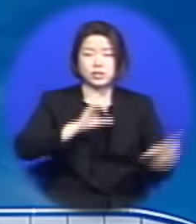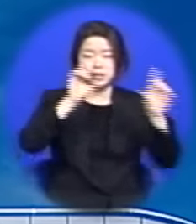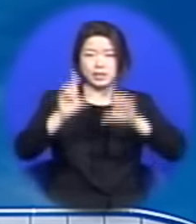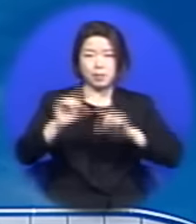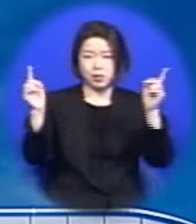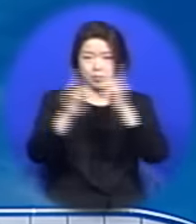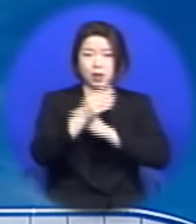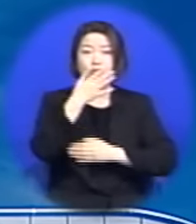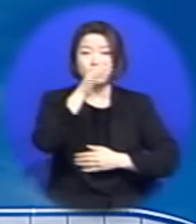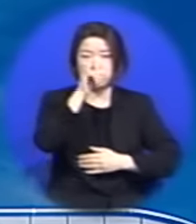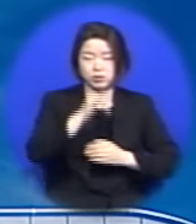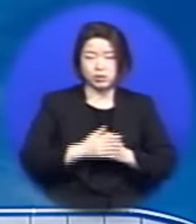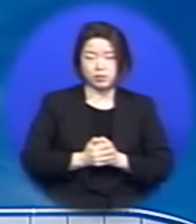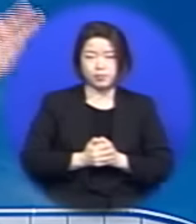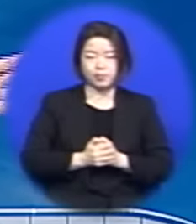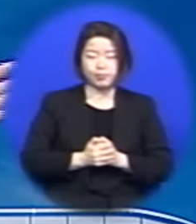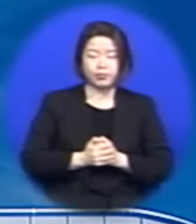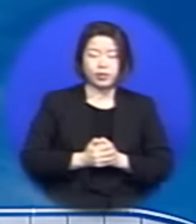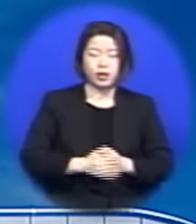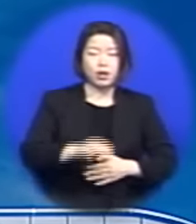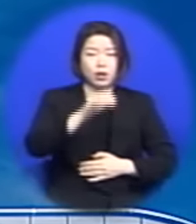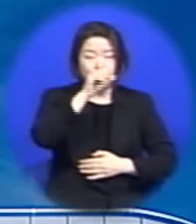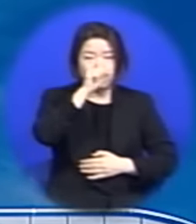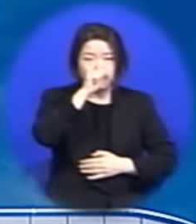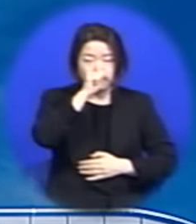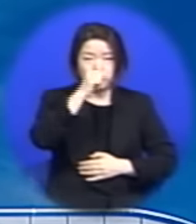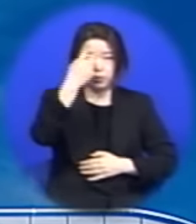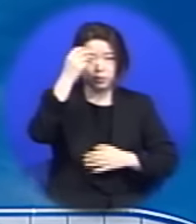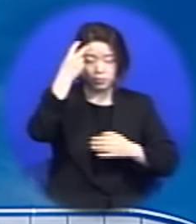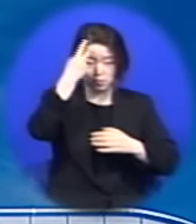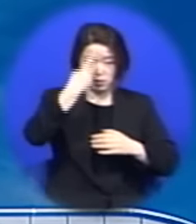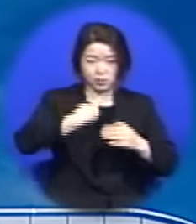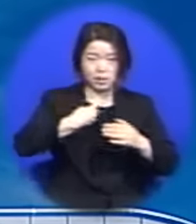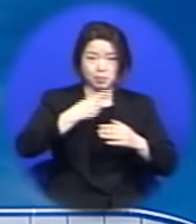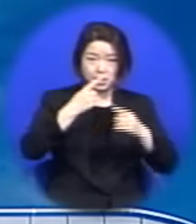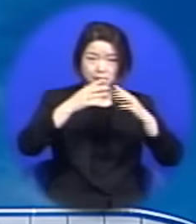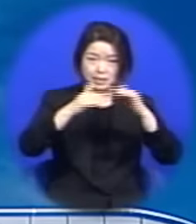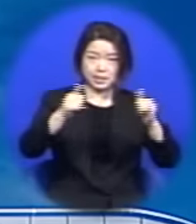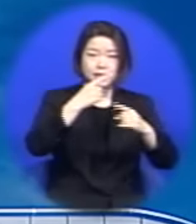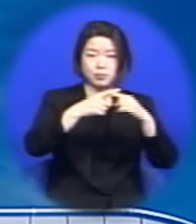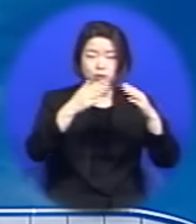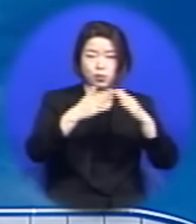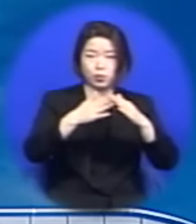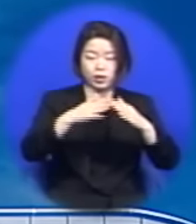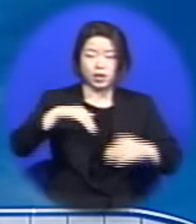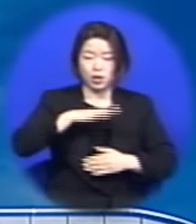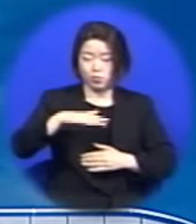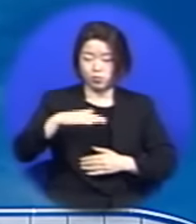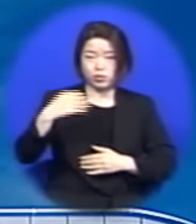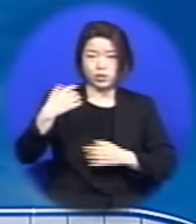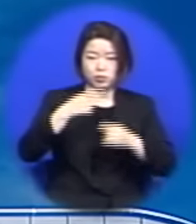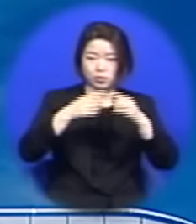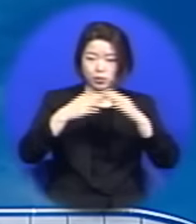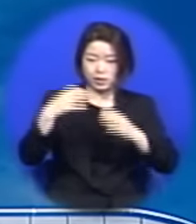사마리안 교회 저희 교회가 개척을 했습니다 그 지역에 있는